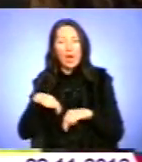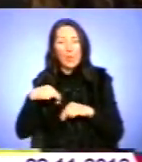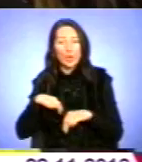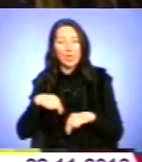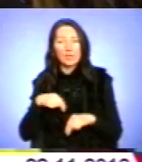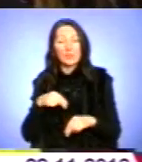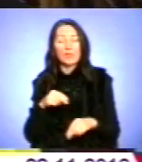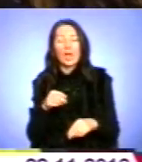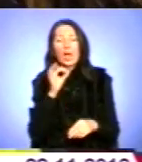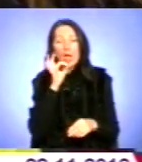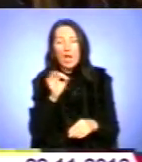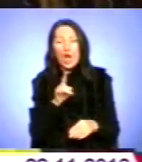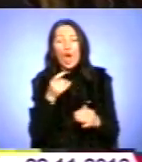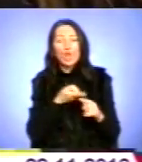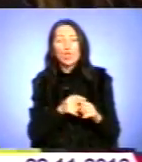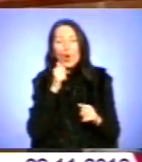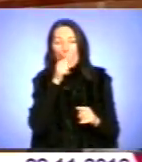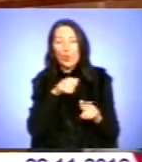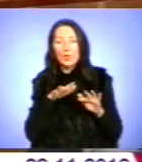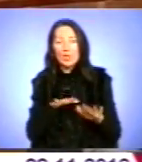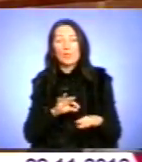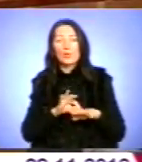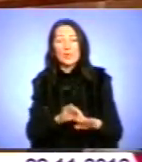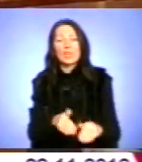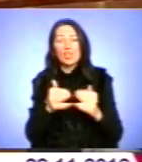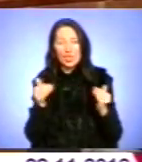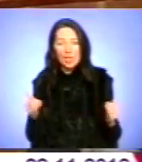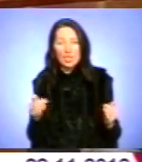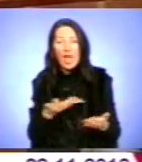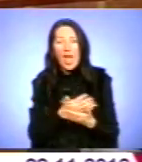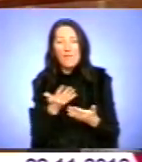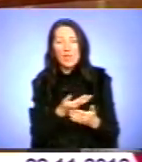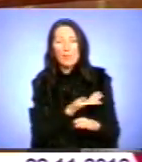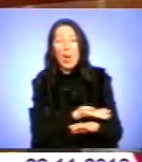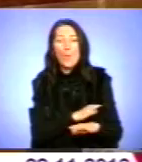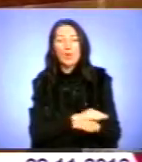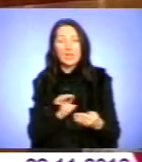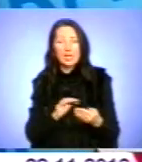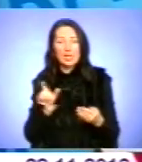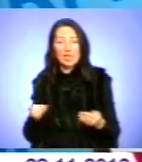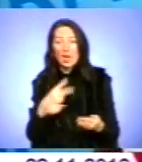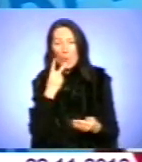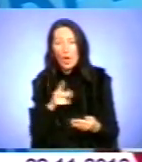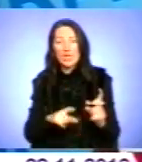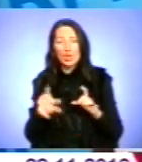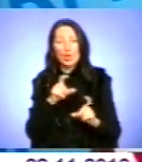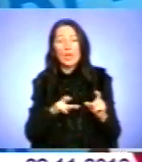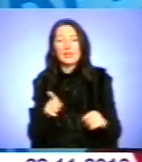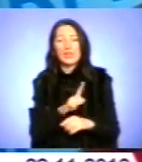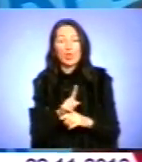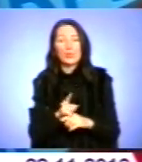Кімпінський зазначив, що цьогорічний захід проходитиме ширше, адже фільми польських режисерів покажуть студентам Тернопільського національного